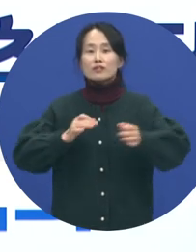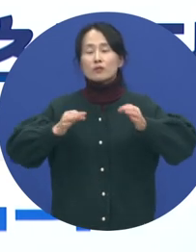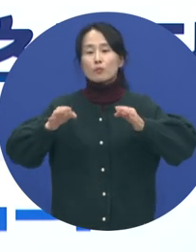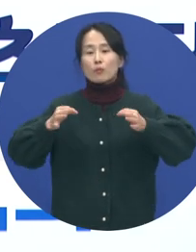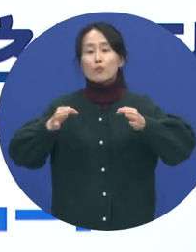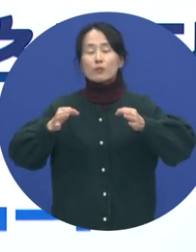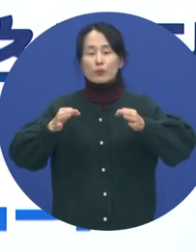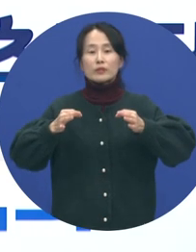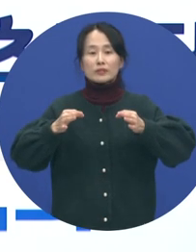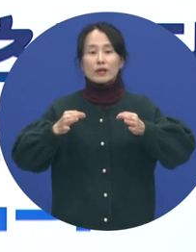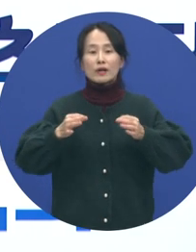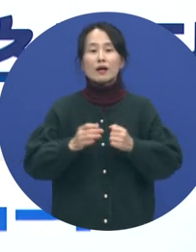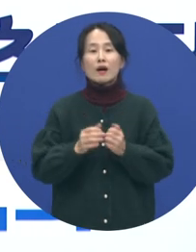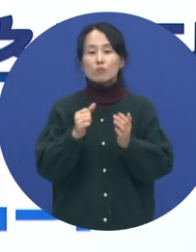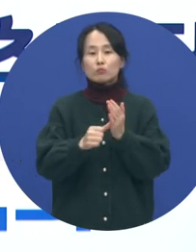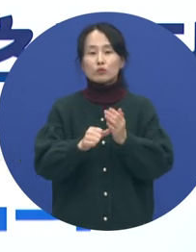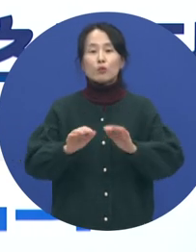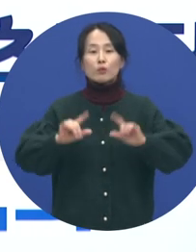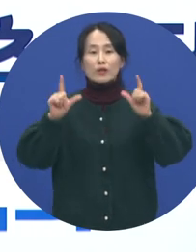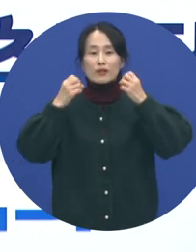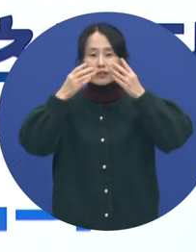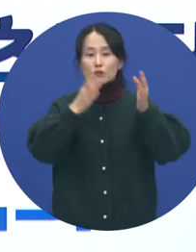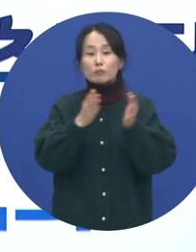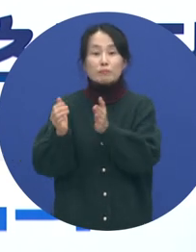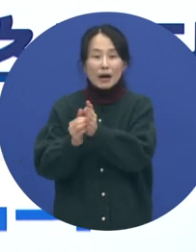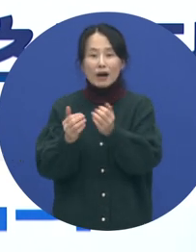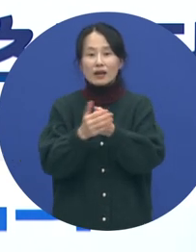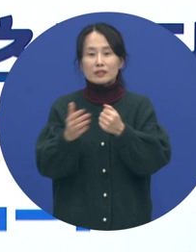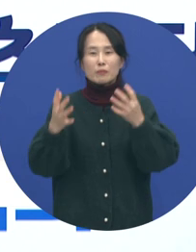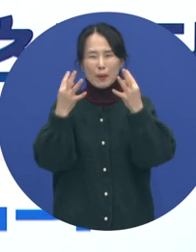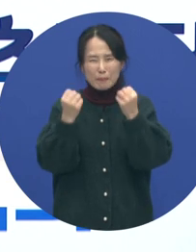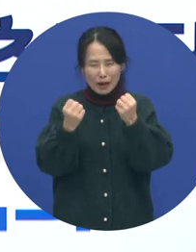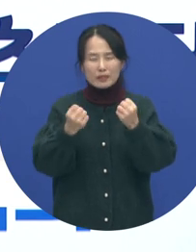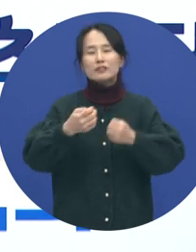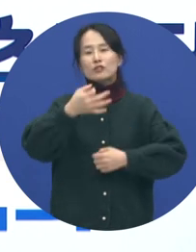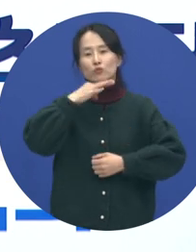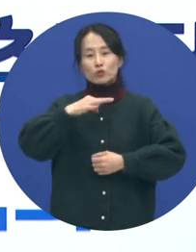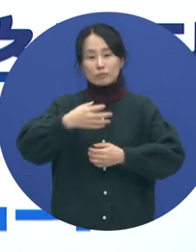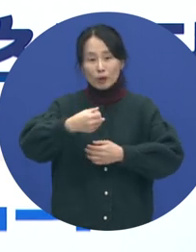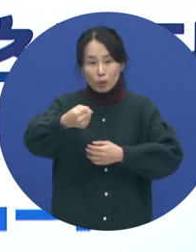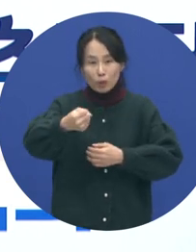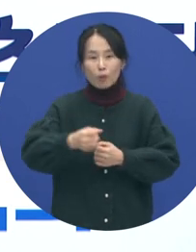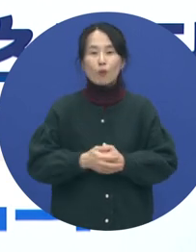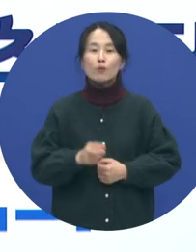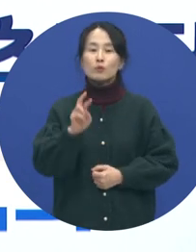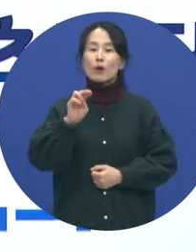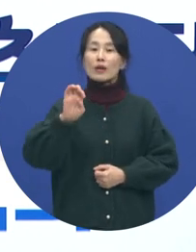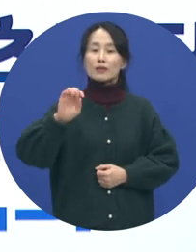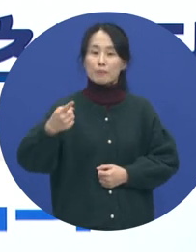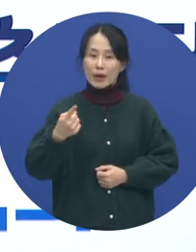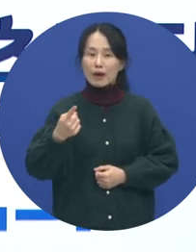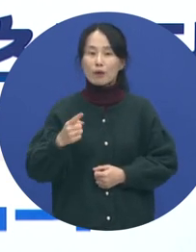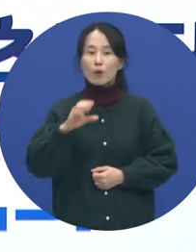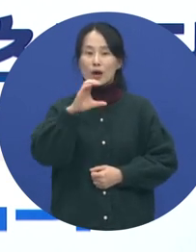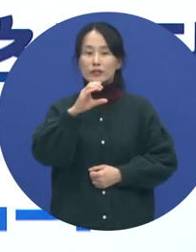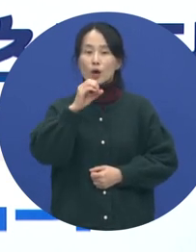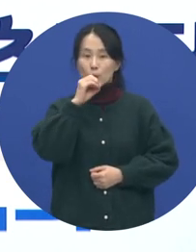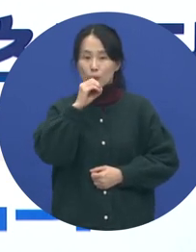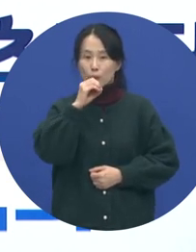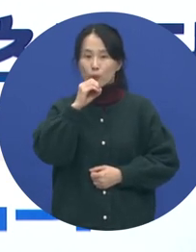금융 상품들을 올해 새롭게 마련을 했기 때문에 더 많은 혜택을 받으면서도 또 아리백과 탄소